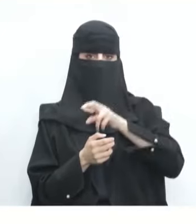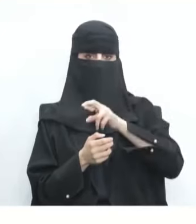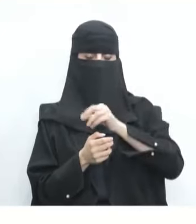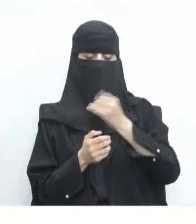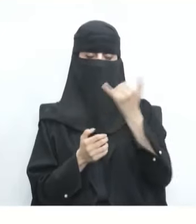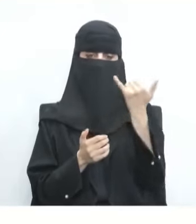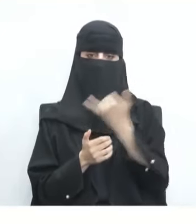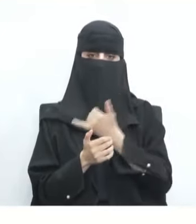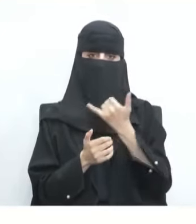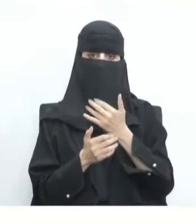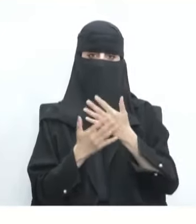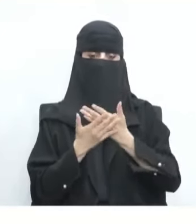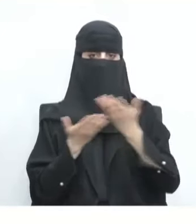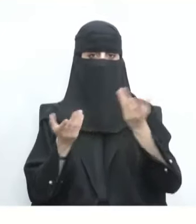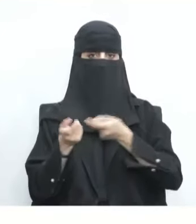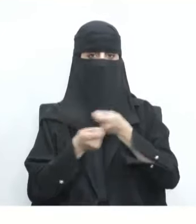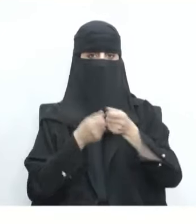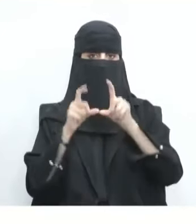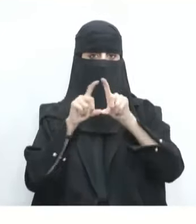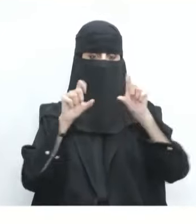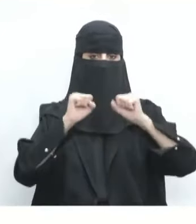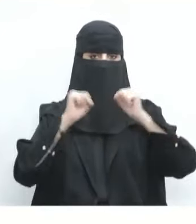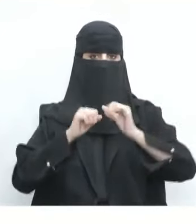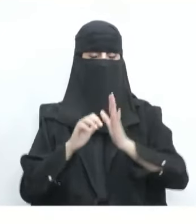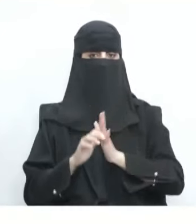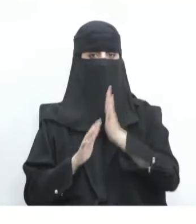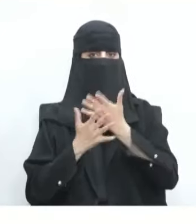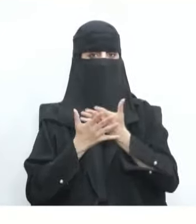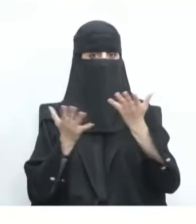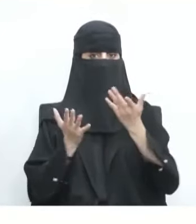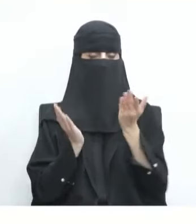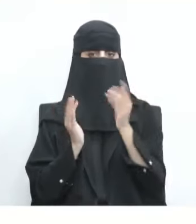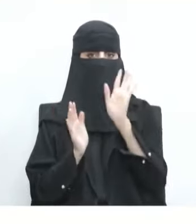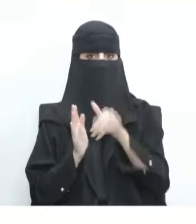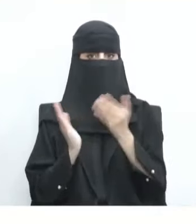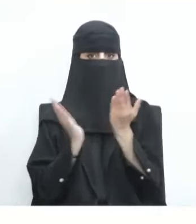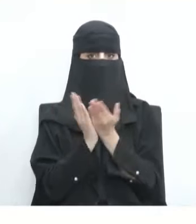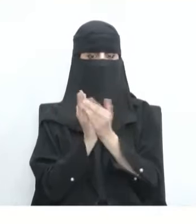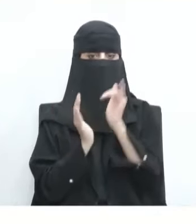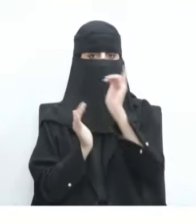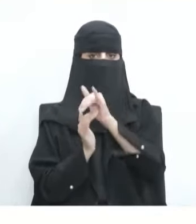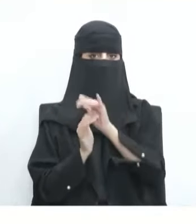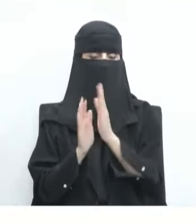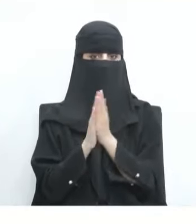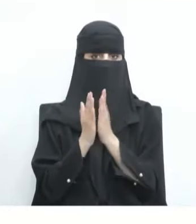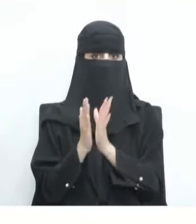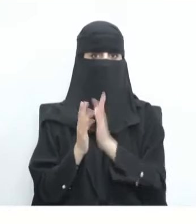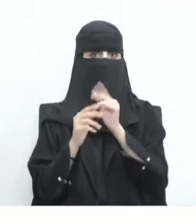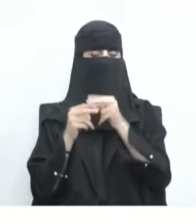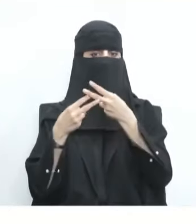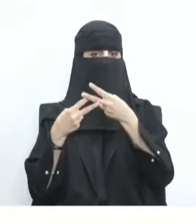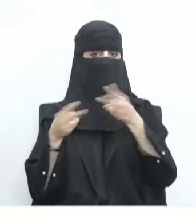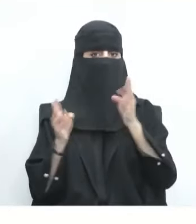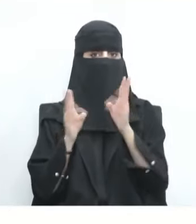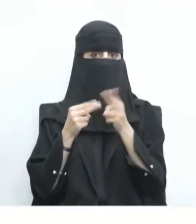سهل المكتبات كثيره مكتبه المدرسه مثلا انها تفتح ابوابها دائما الاحتضاننا